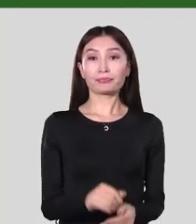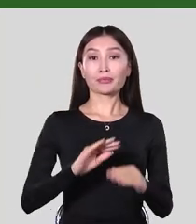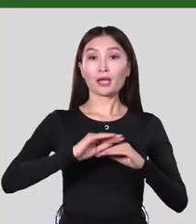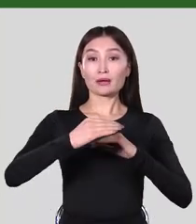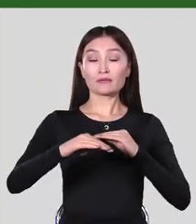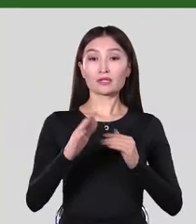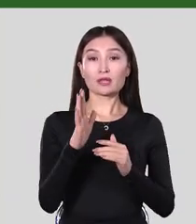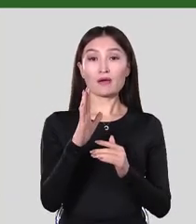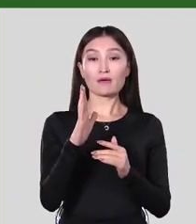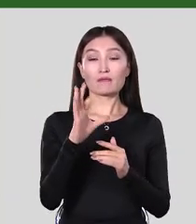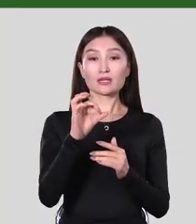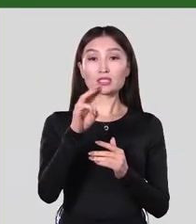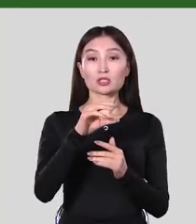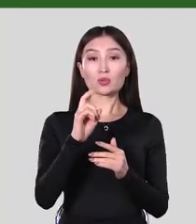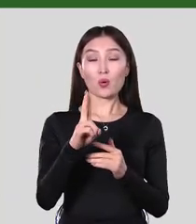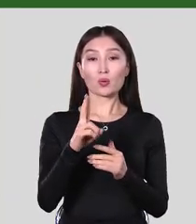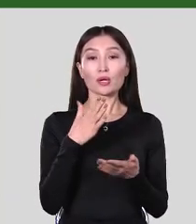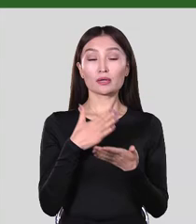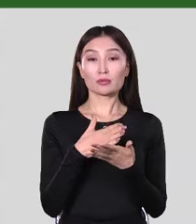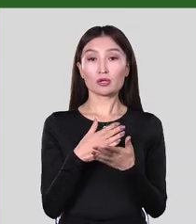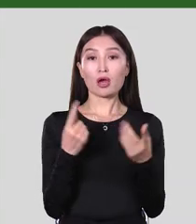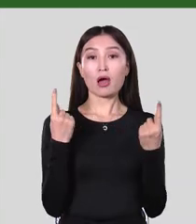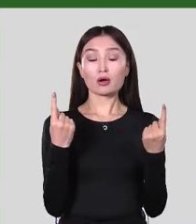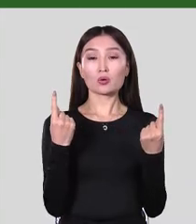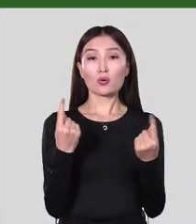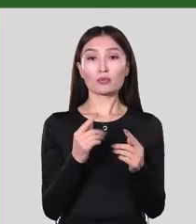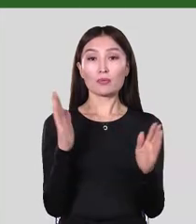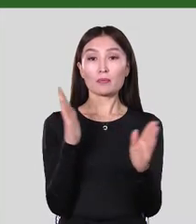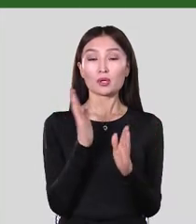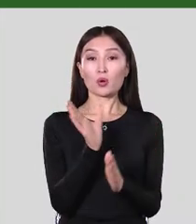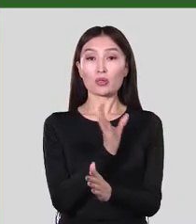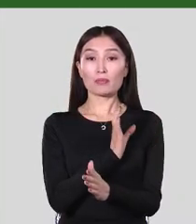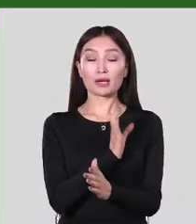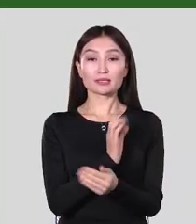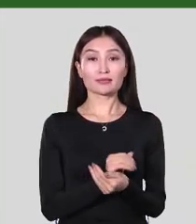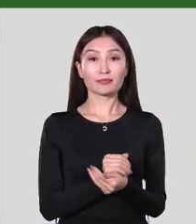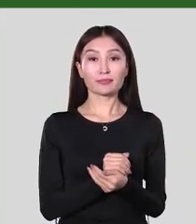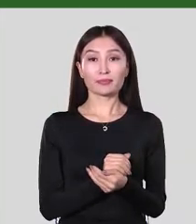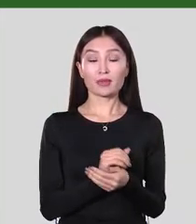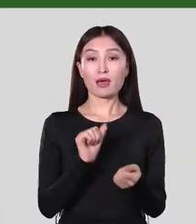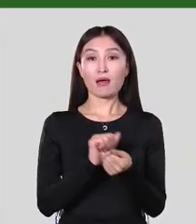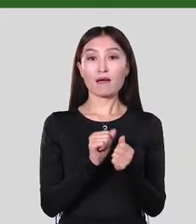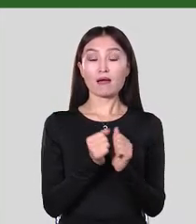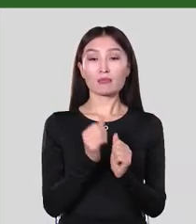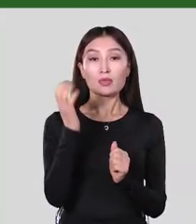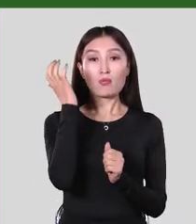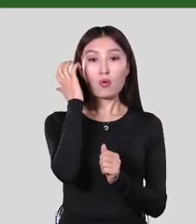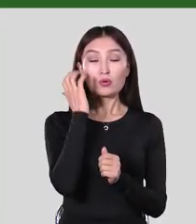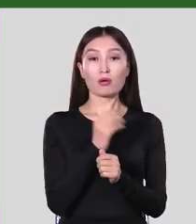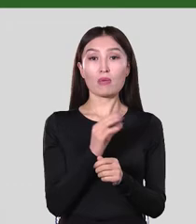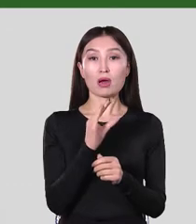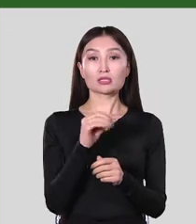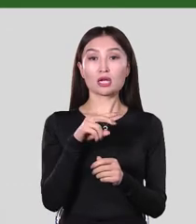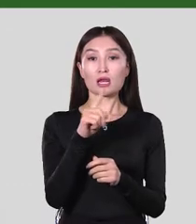Равнинный Восток Южной Америки обладает огромными природными богатствами – каменным углем,